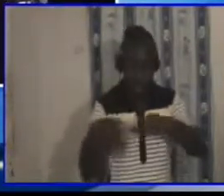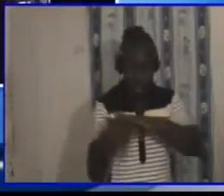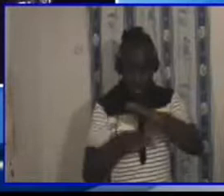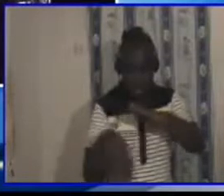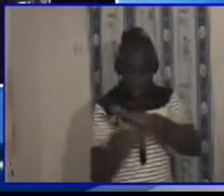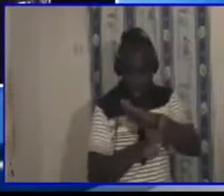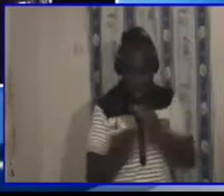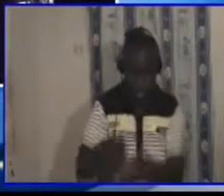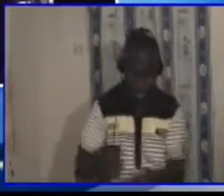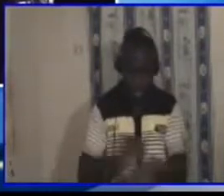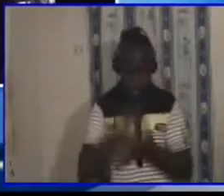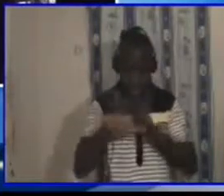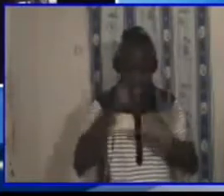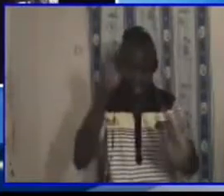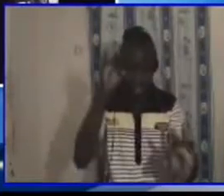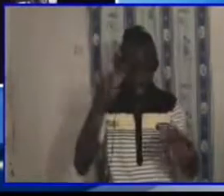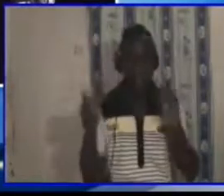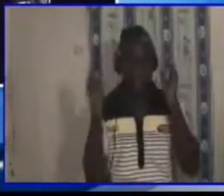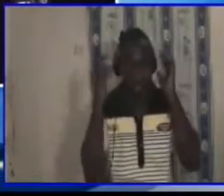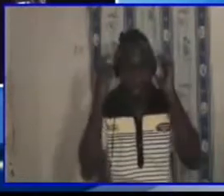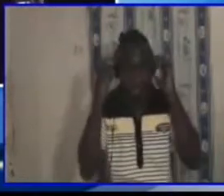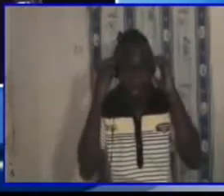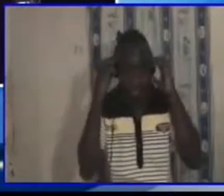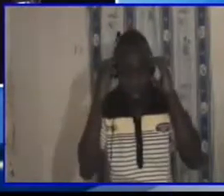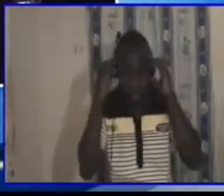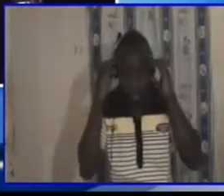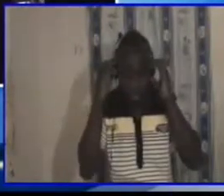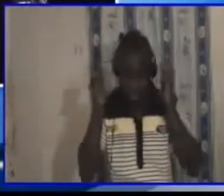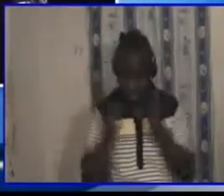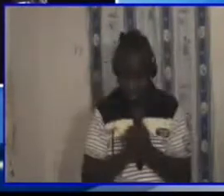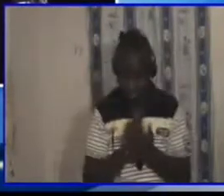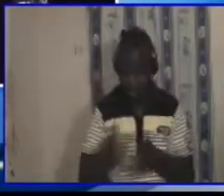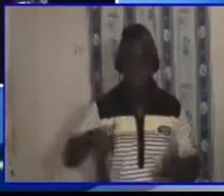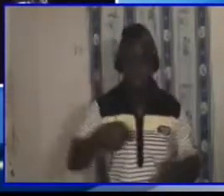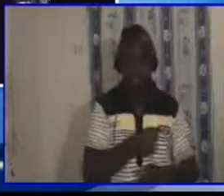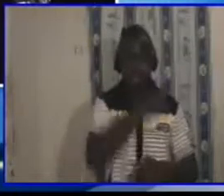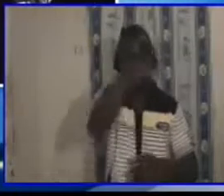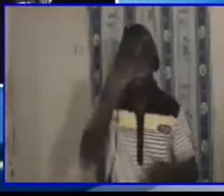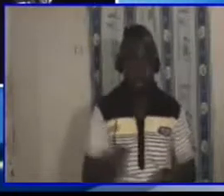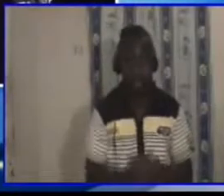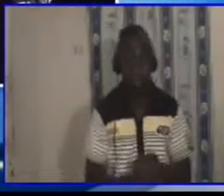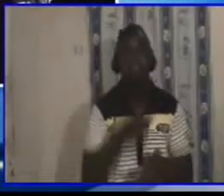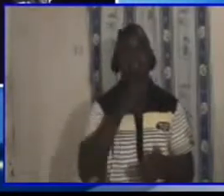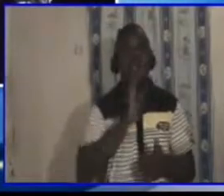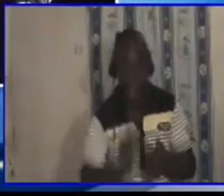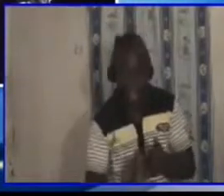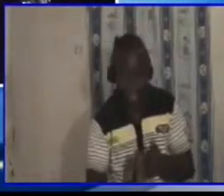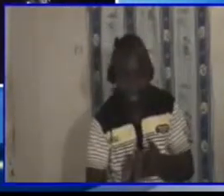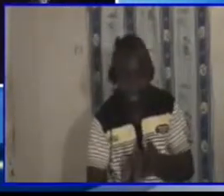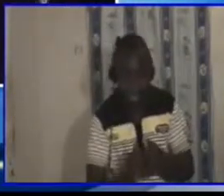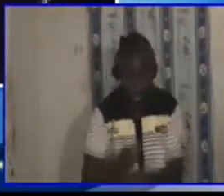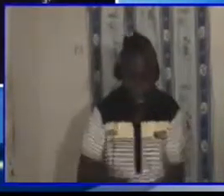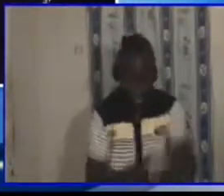giusto come tutti i profeti che tutti gli apostoli erano sotto l'unzione